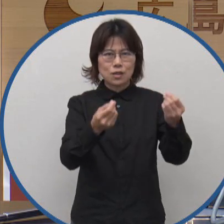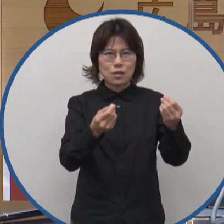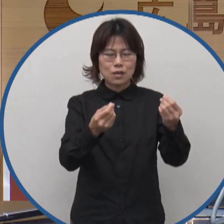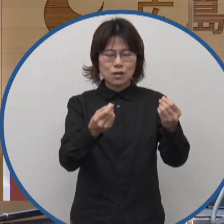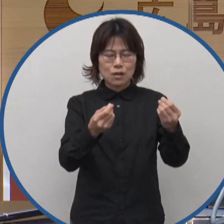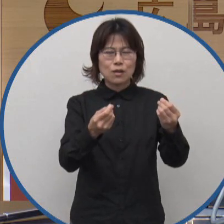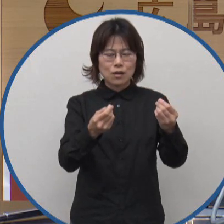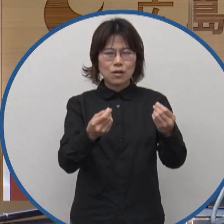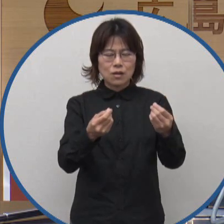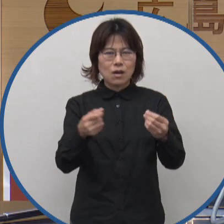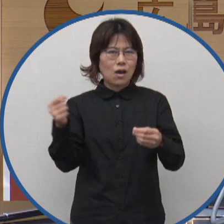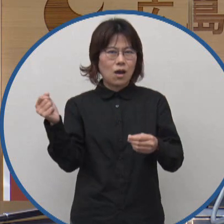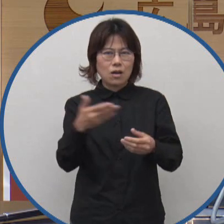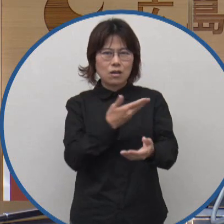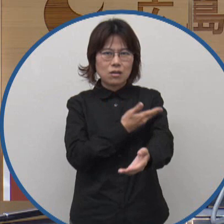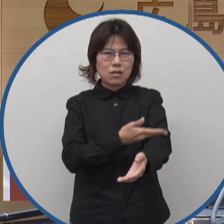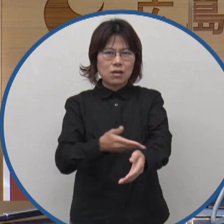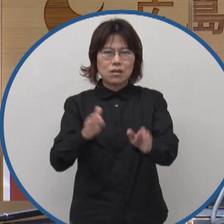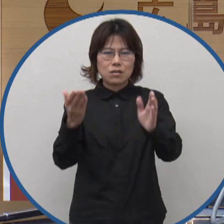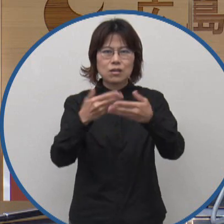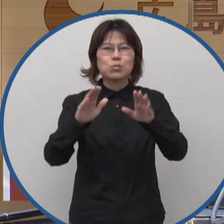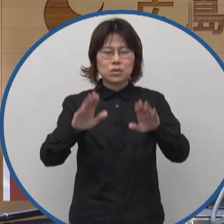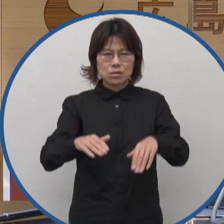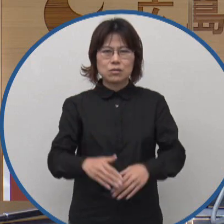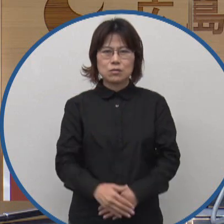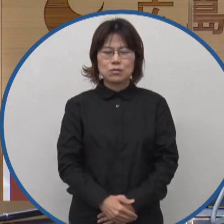早いということにはなってます。